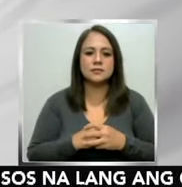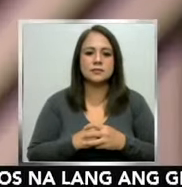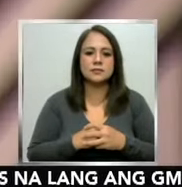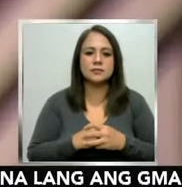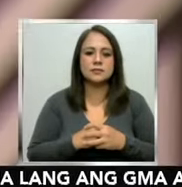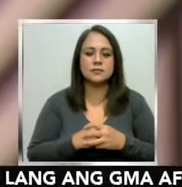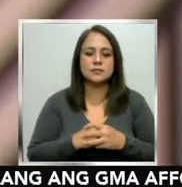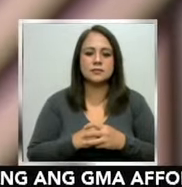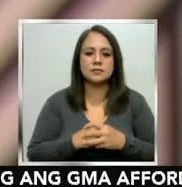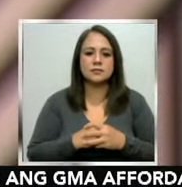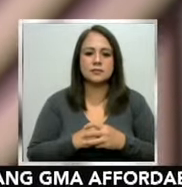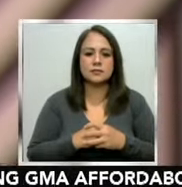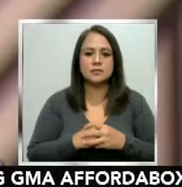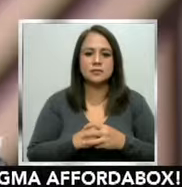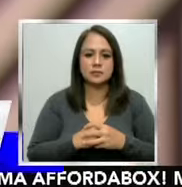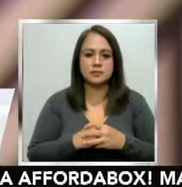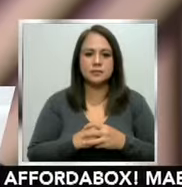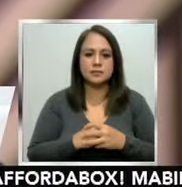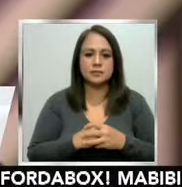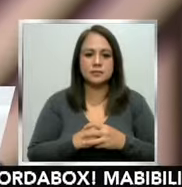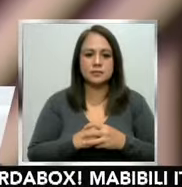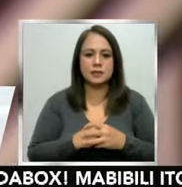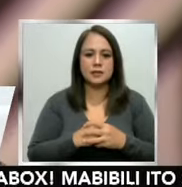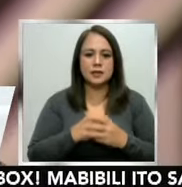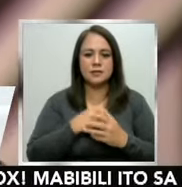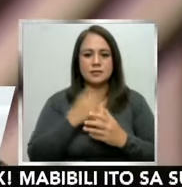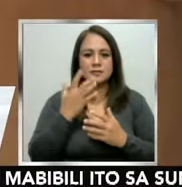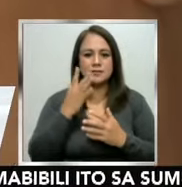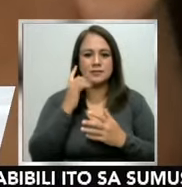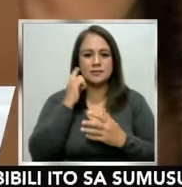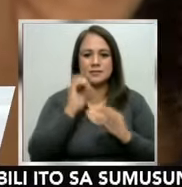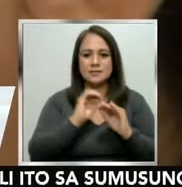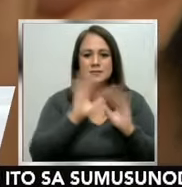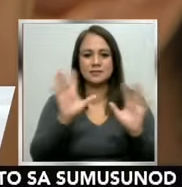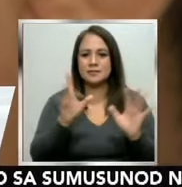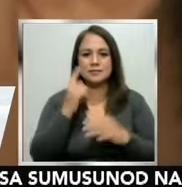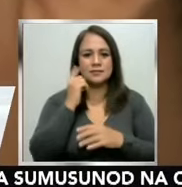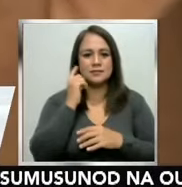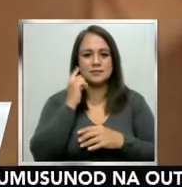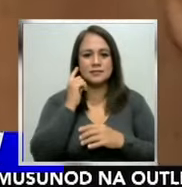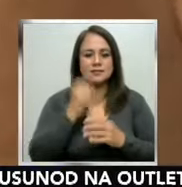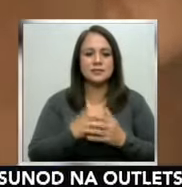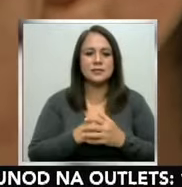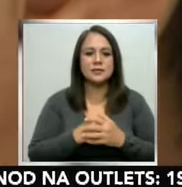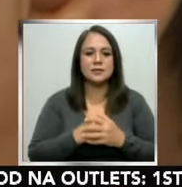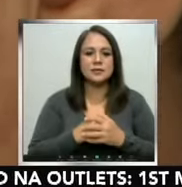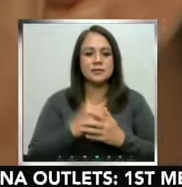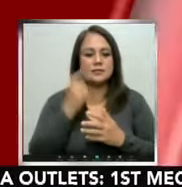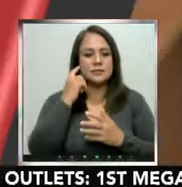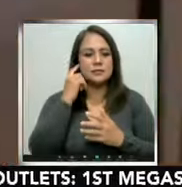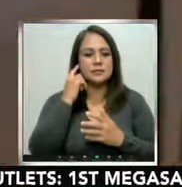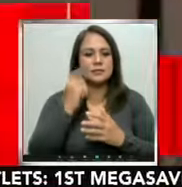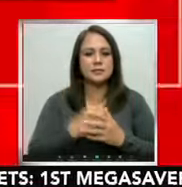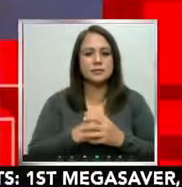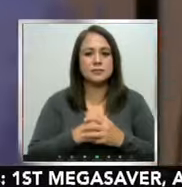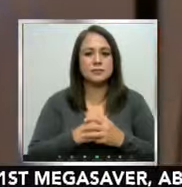ito. Sinubukan namin kunan ng pahayag ang mga abogado nina Bantag at Zulueta pero hindi sila sumasagot sa aming mga text at